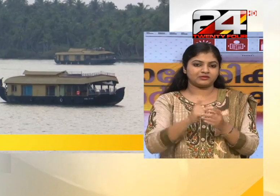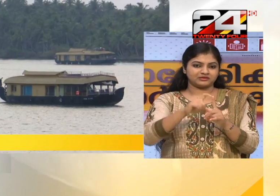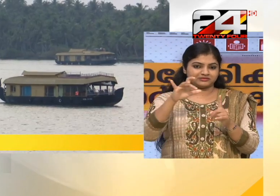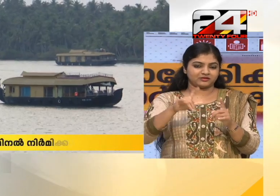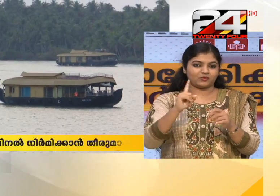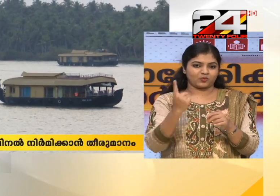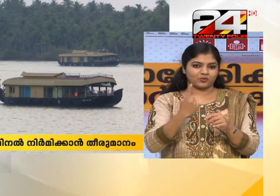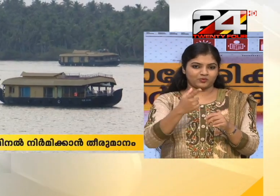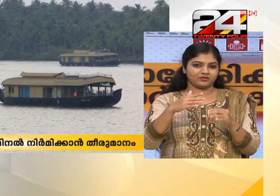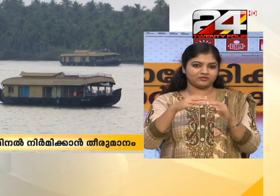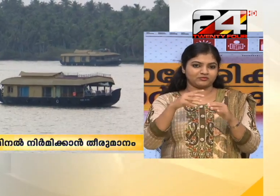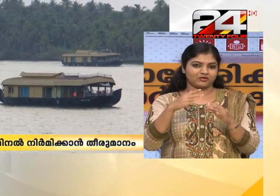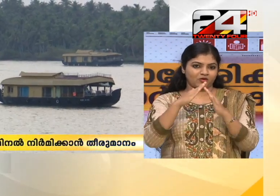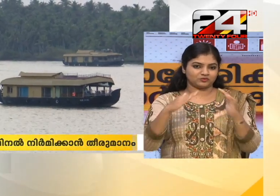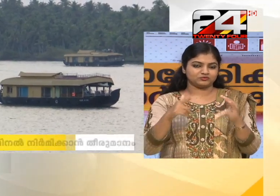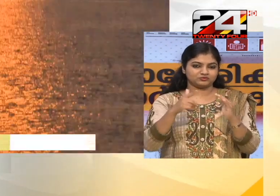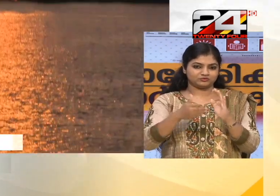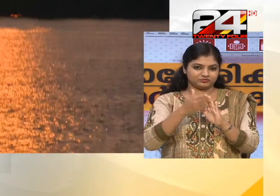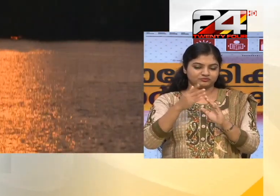ടെർമിനലിലാണ് കോട്ടപ്പുറത്ത് യാഥാർത്ഥ്യമാകുന്നത്.